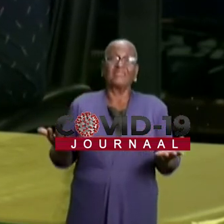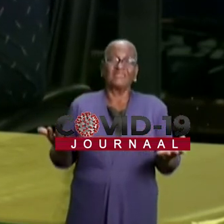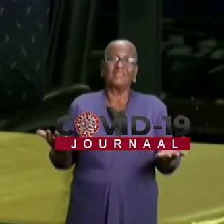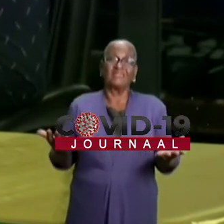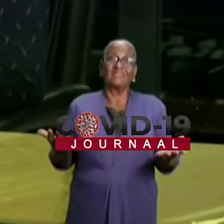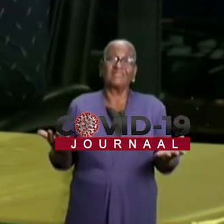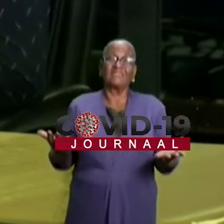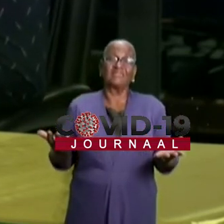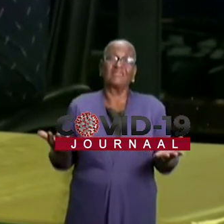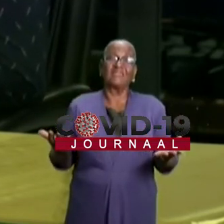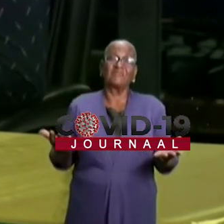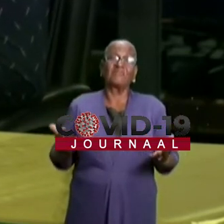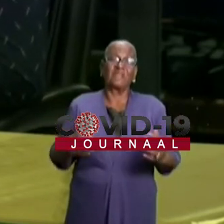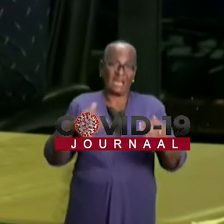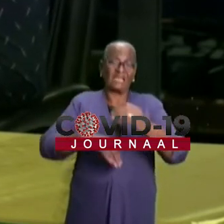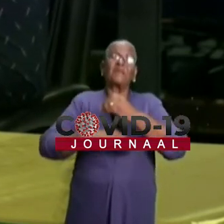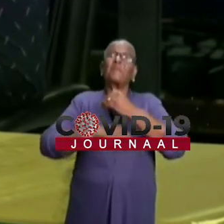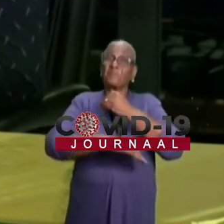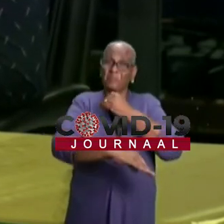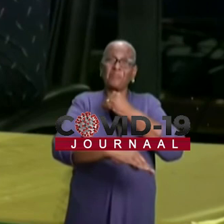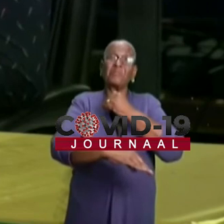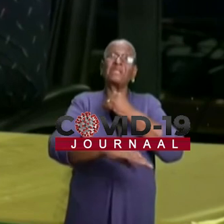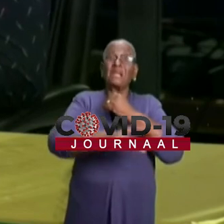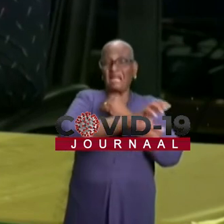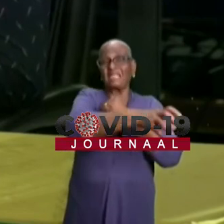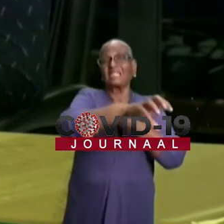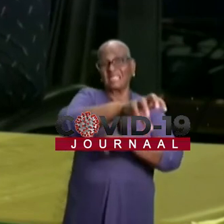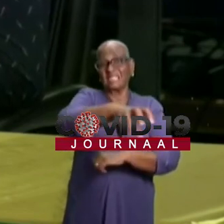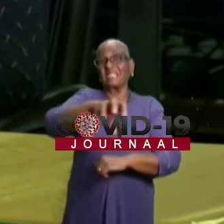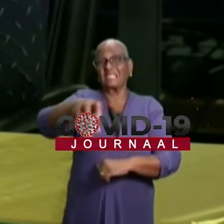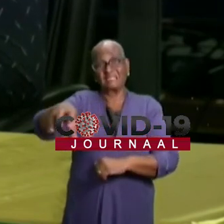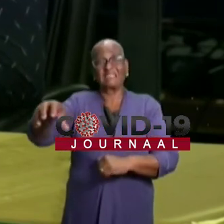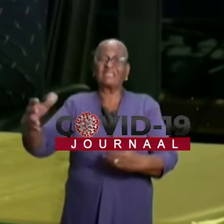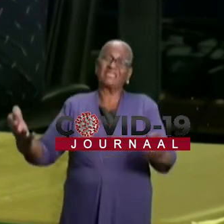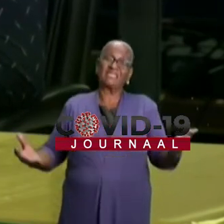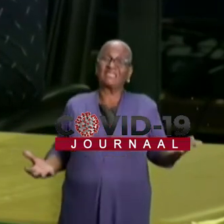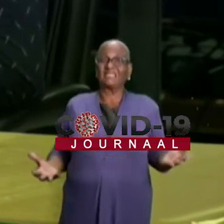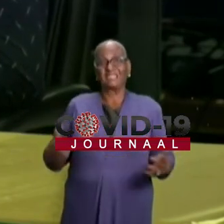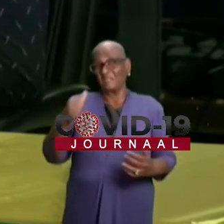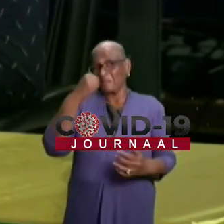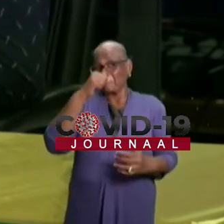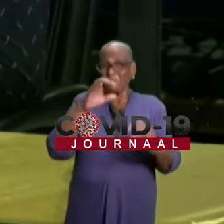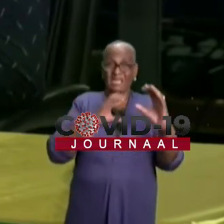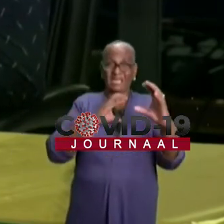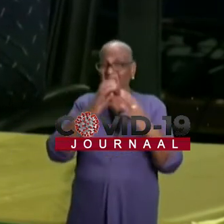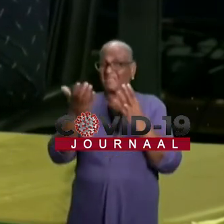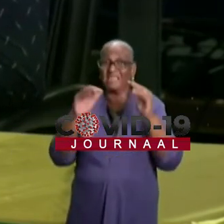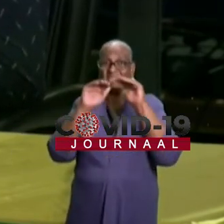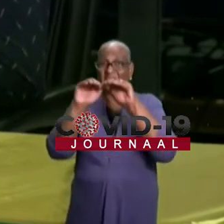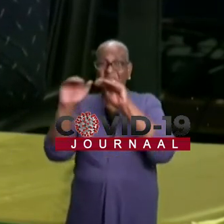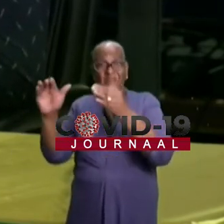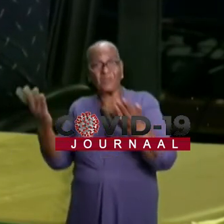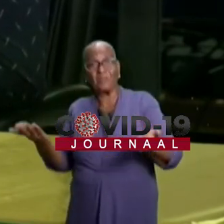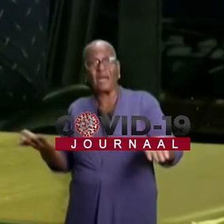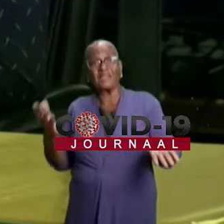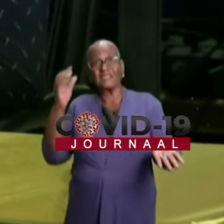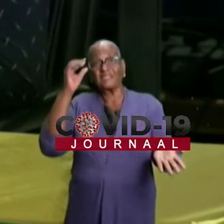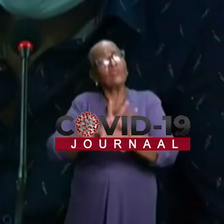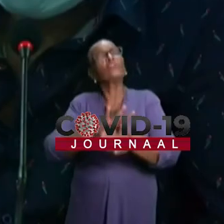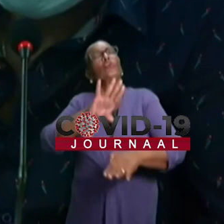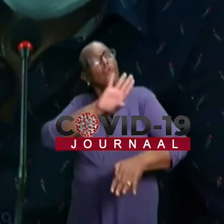er is veel, vooral in het achterland, is er een heleboel misinformatie. Een van die dingen die speelt is dat er aan de mannen wordt gezegd, je wordt